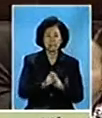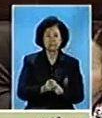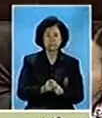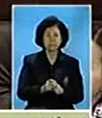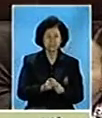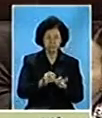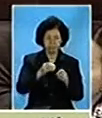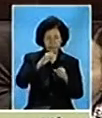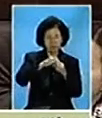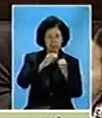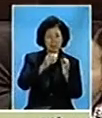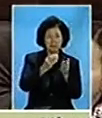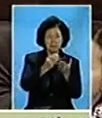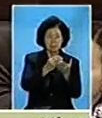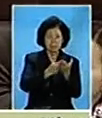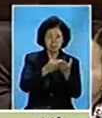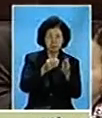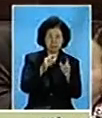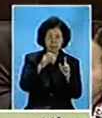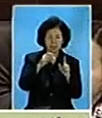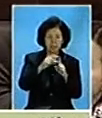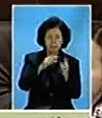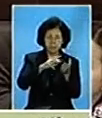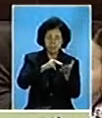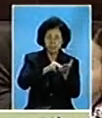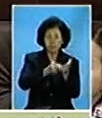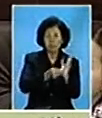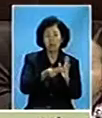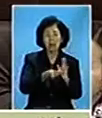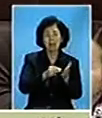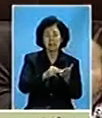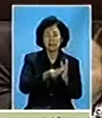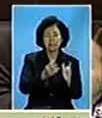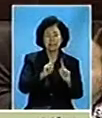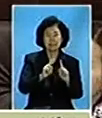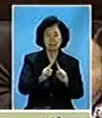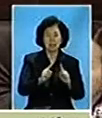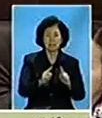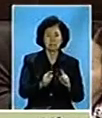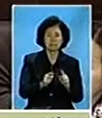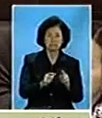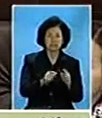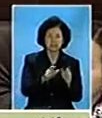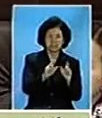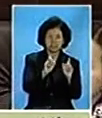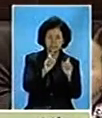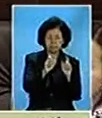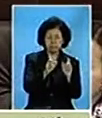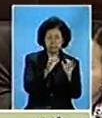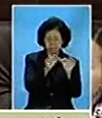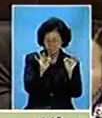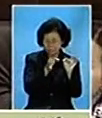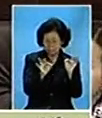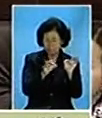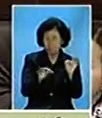ในบทบัญญัติในบทนิยามถ้าหากว่าอ่านร้อยเรียงเป็นนิยามแต่ละนิยามลงไปแล้วก็ไปสอดคล้องกับตั